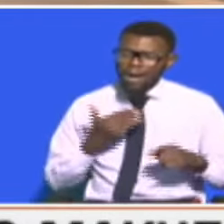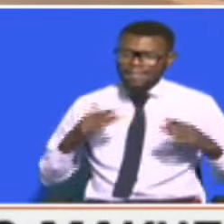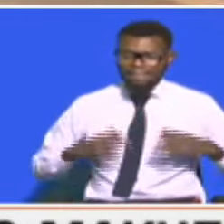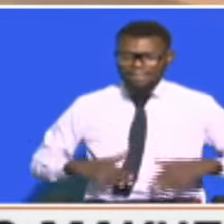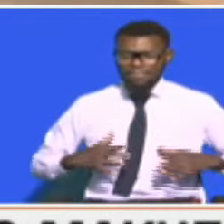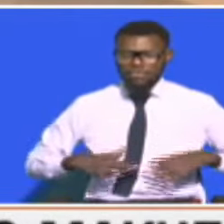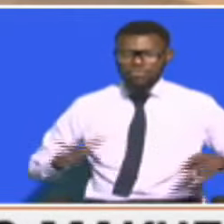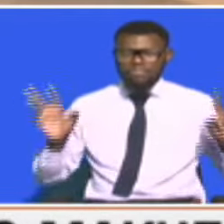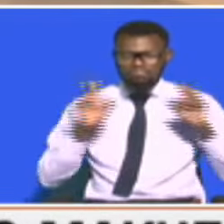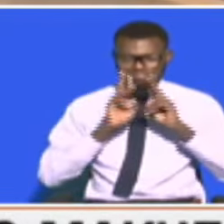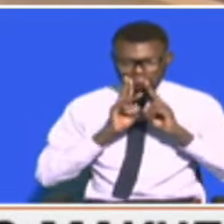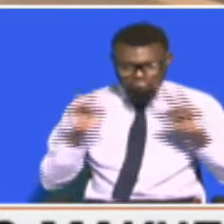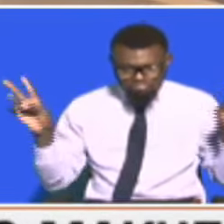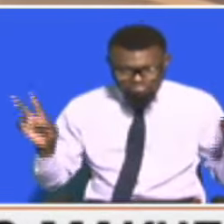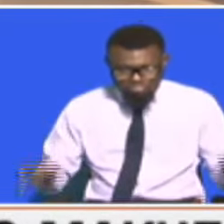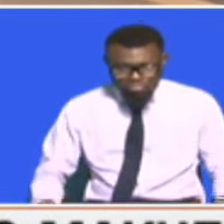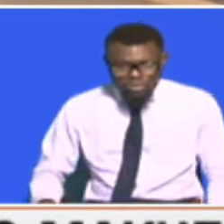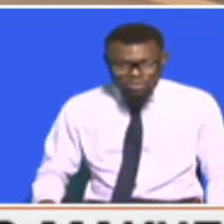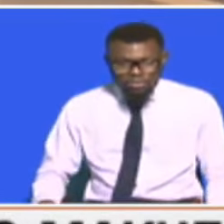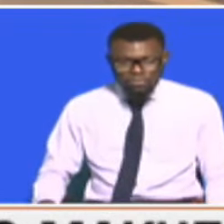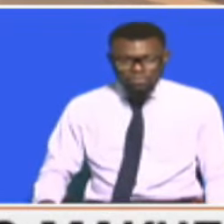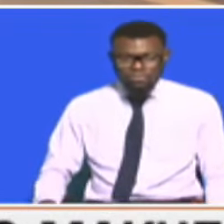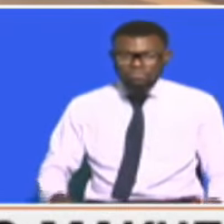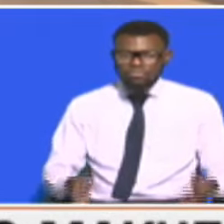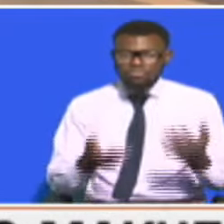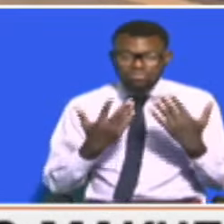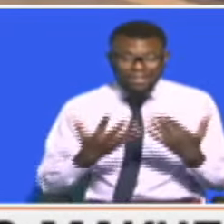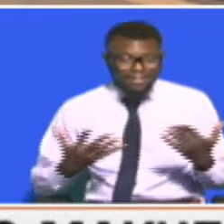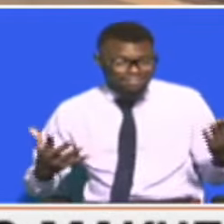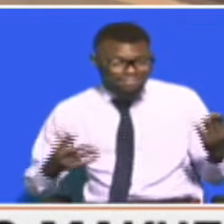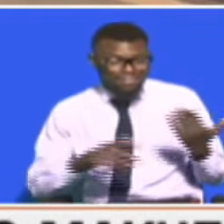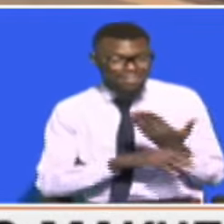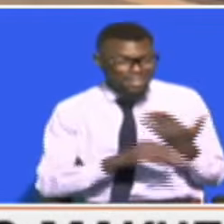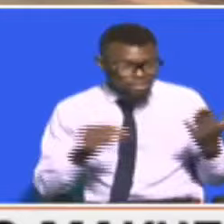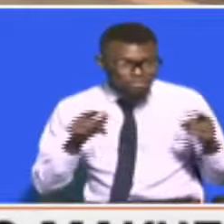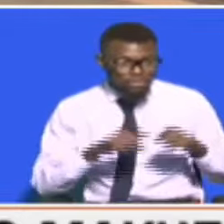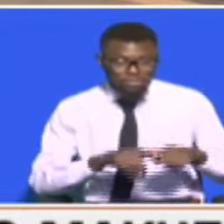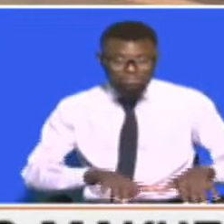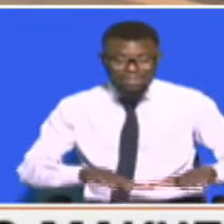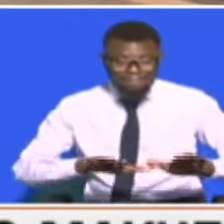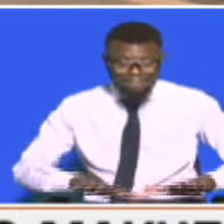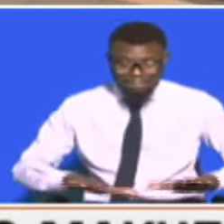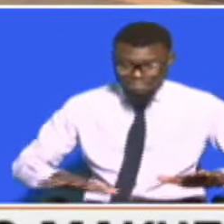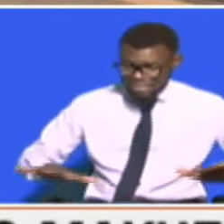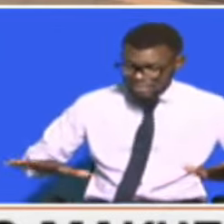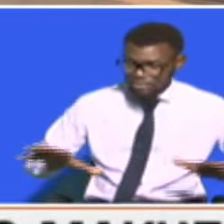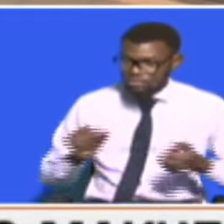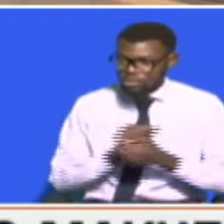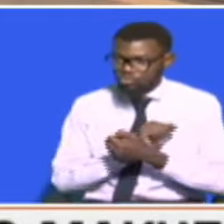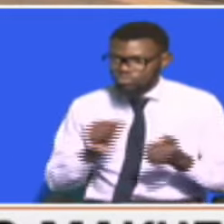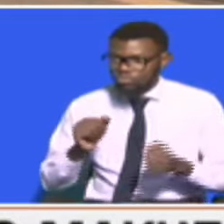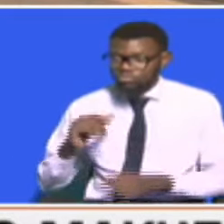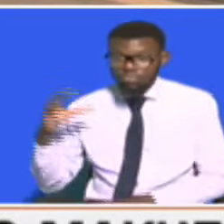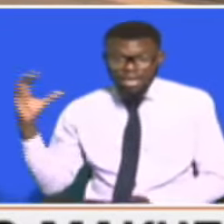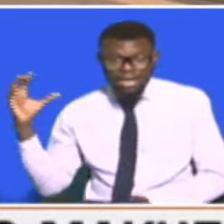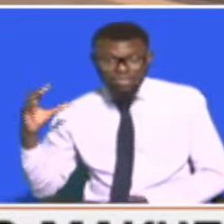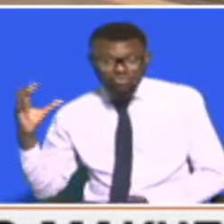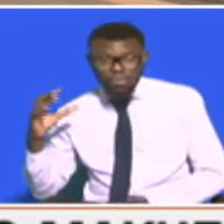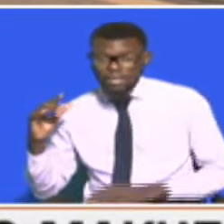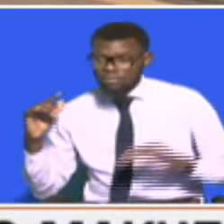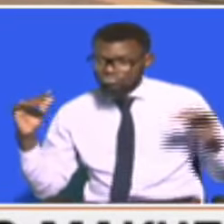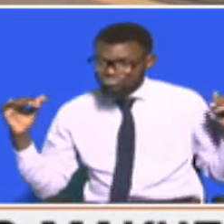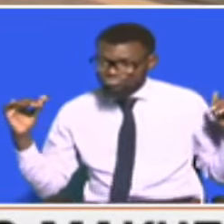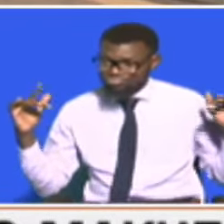kadha wa kadha wamepora vitu za watu, na hii kama soko imeathirika kwa kuwa wateja hawawezi kuja kukiwa na furugu. Kwa